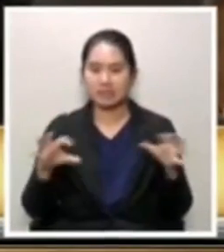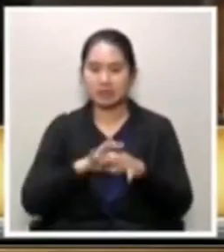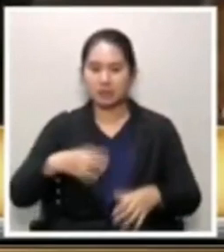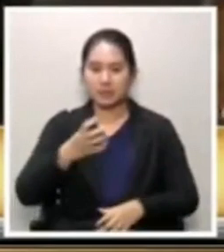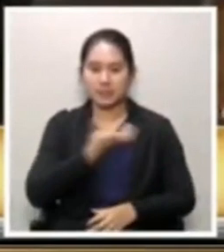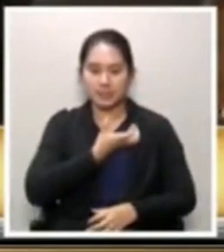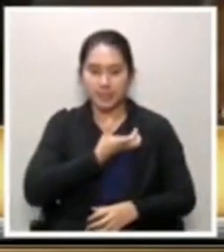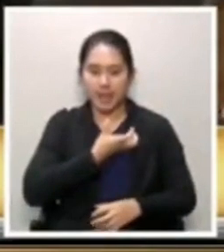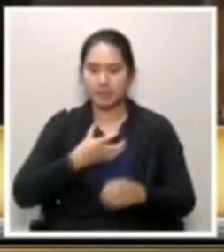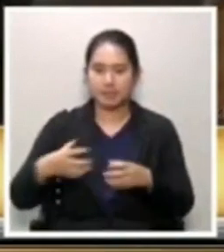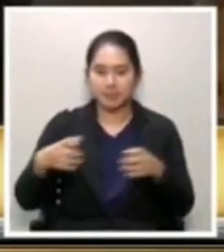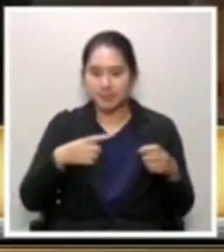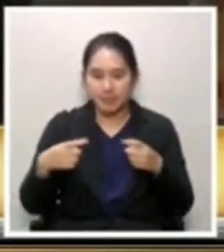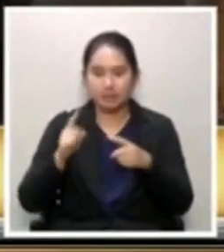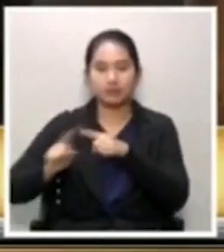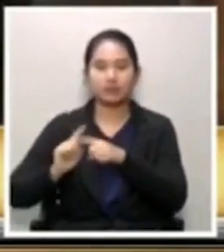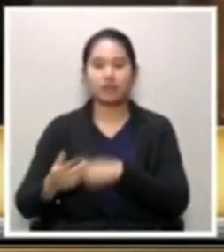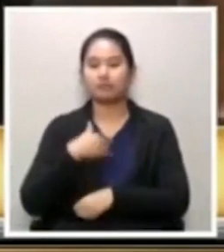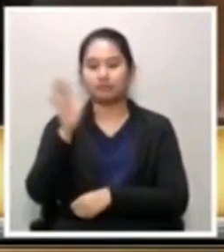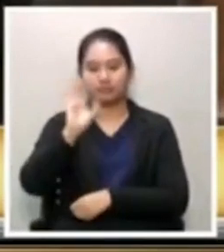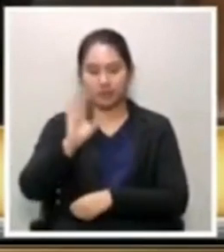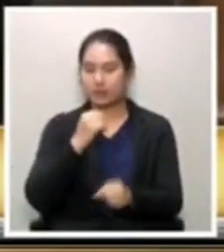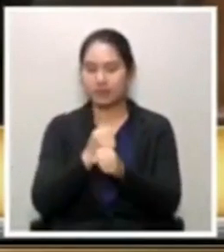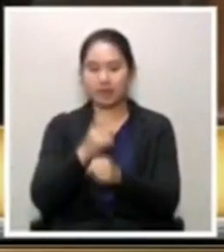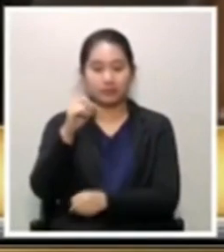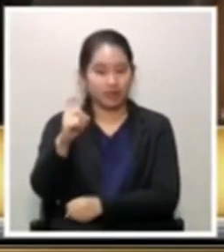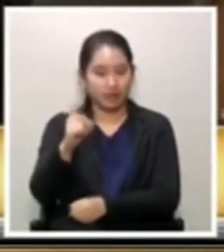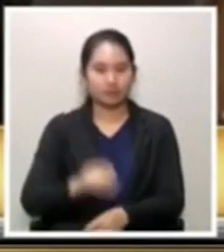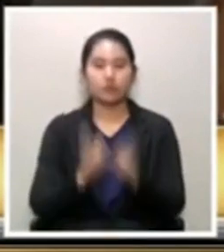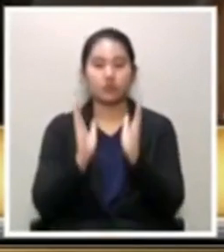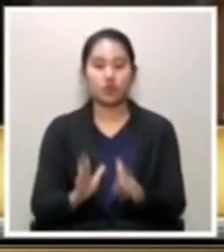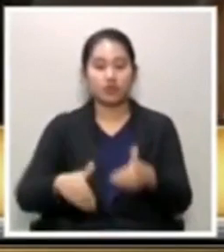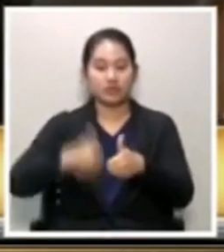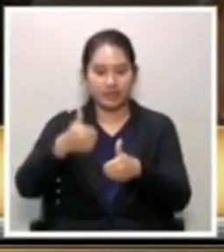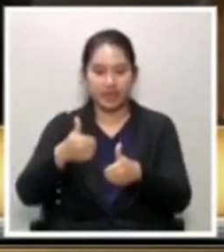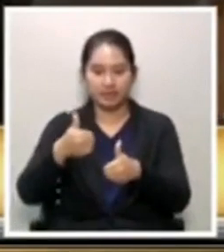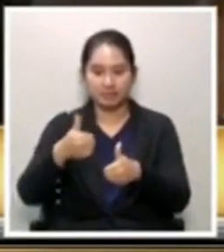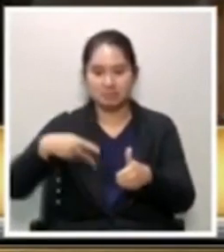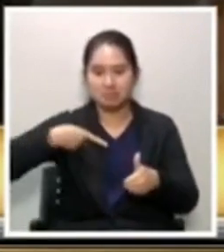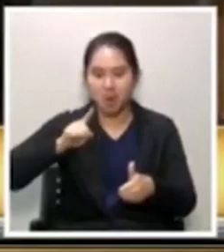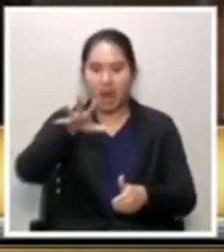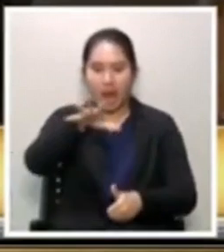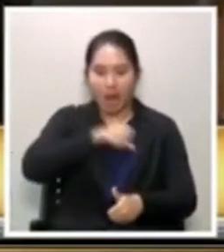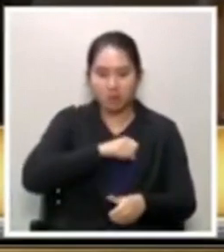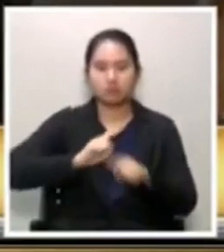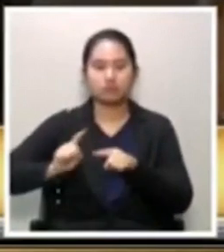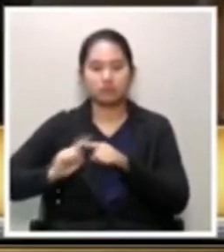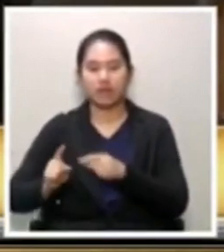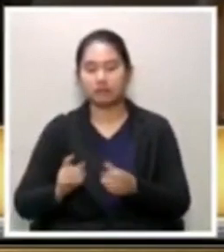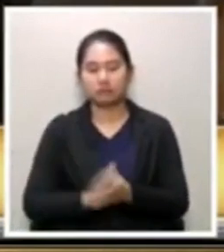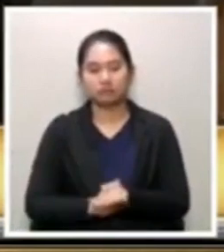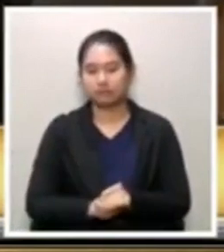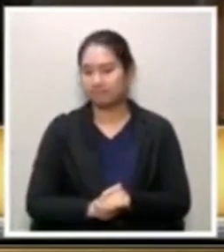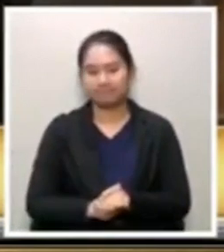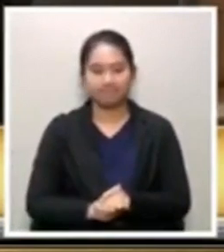ลับกันไปกันมาไม่สามารถทํางานได้รัฐธรรมนูญที่คนชนะกินรวบหมดคนแพ้แทบไม่มีที่ยืนรัฐธรรมนูญ